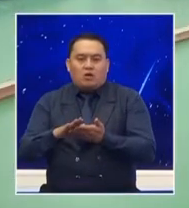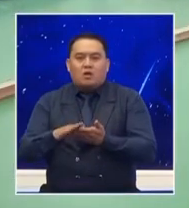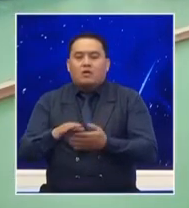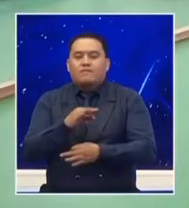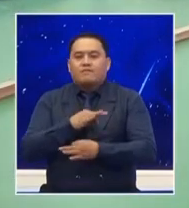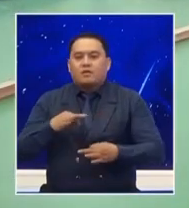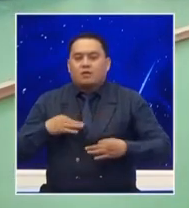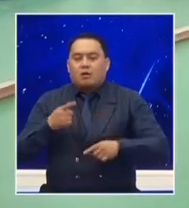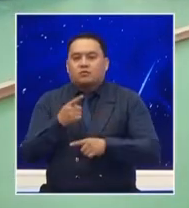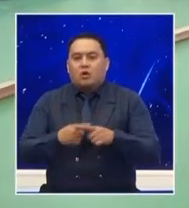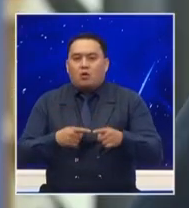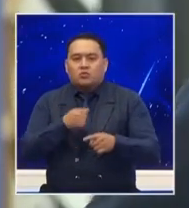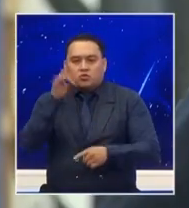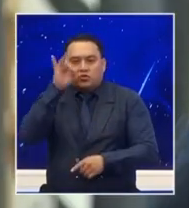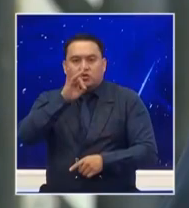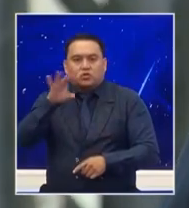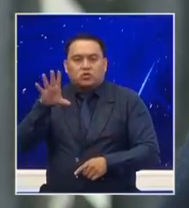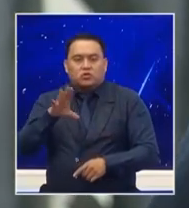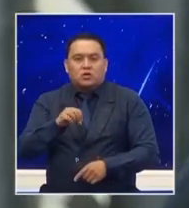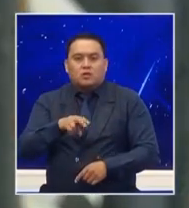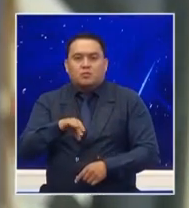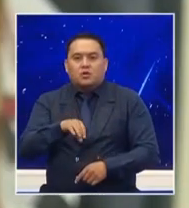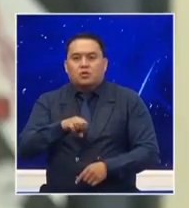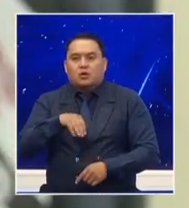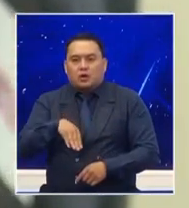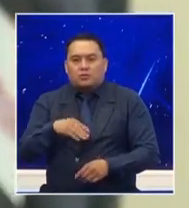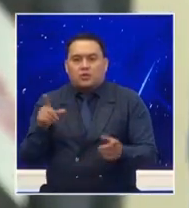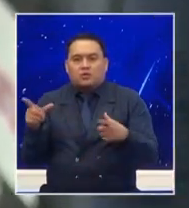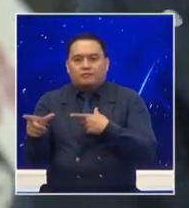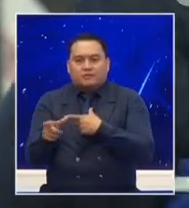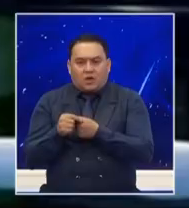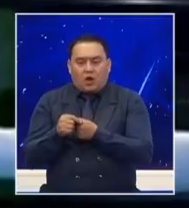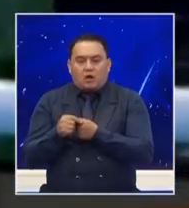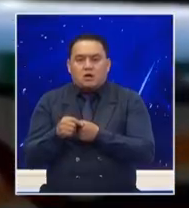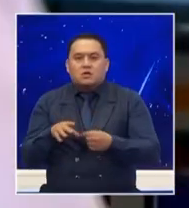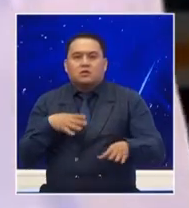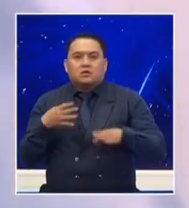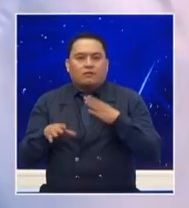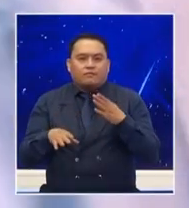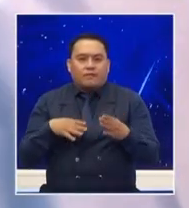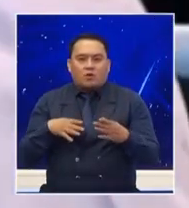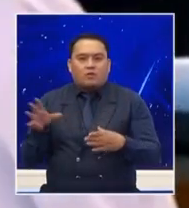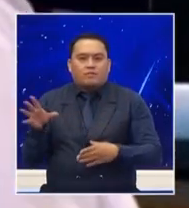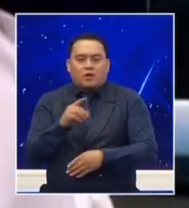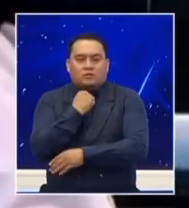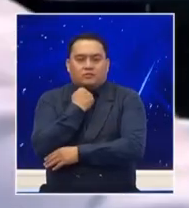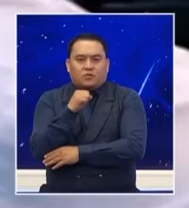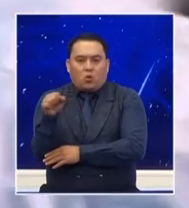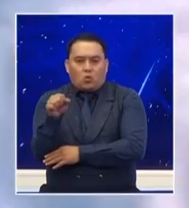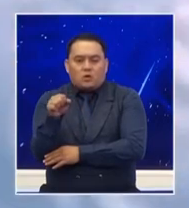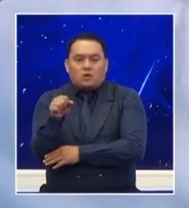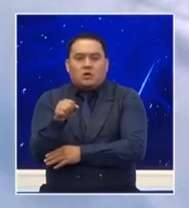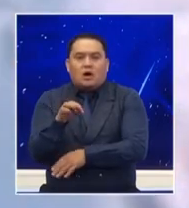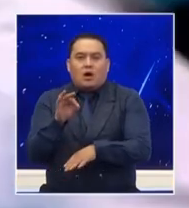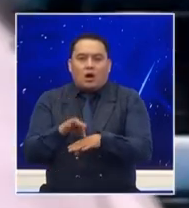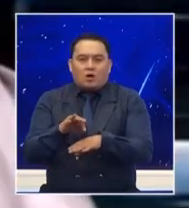финалда еліміздің былтырғы чемпионы Ділмұрат Межидевпен қолғап түйістірді. Жігері жасымаған жерлесіміз барын салған. Жарақаты сыздаса